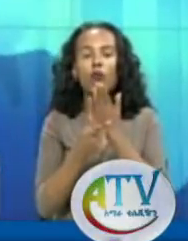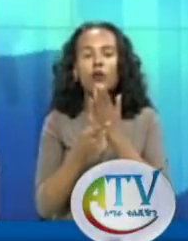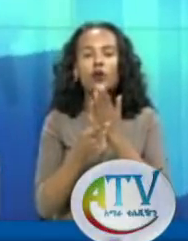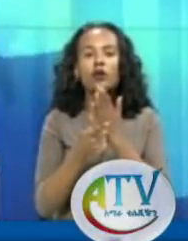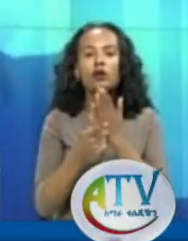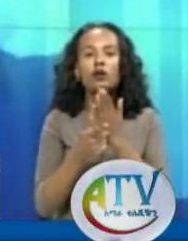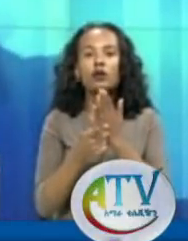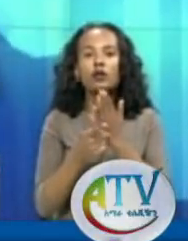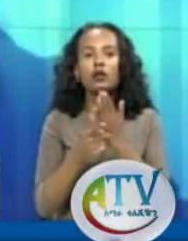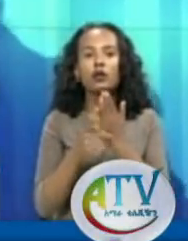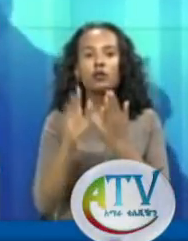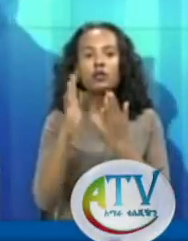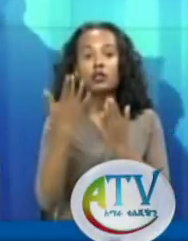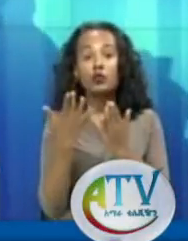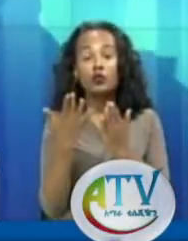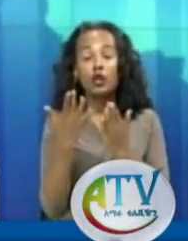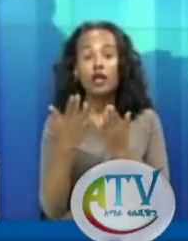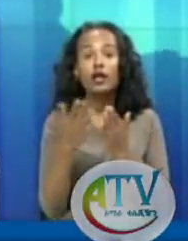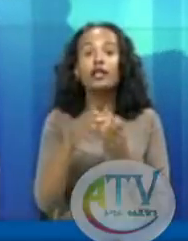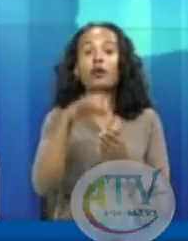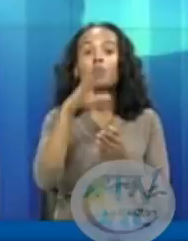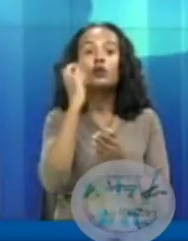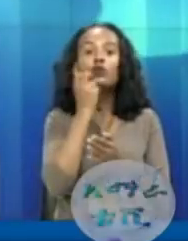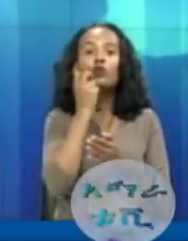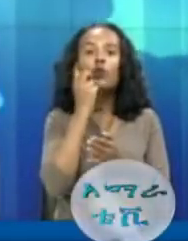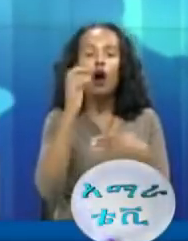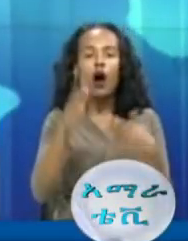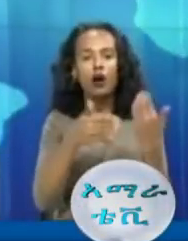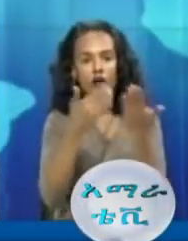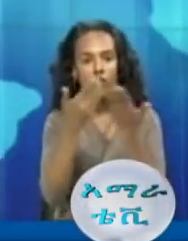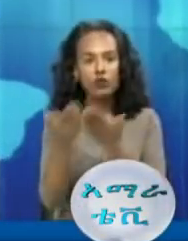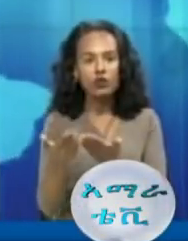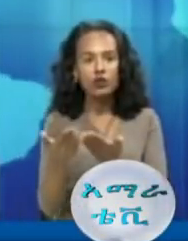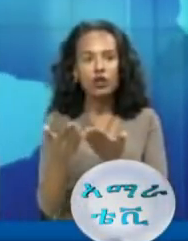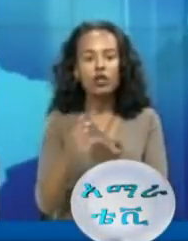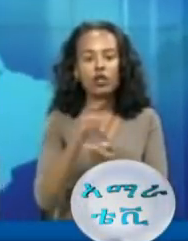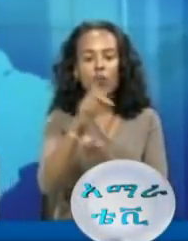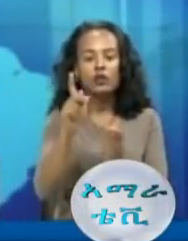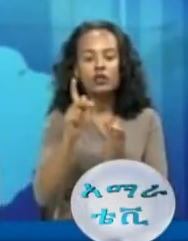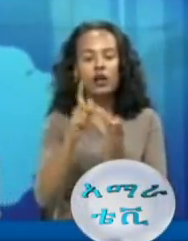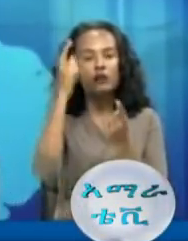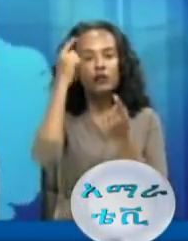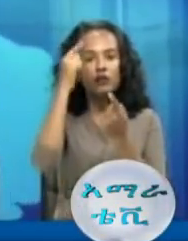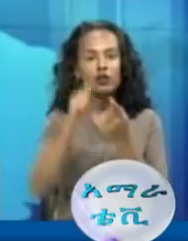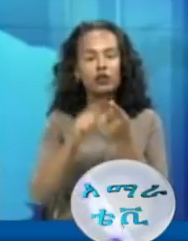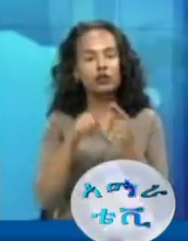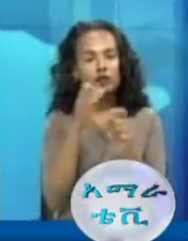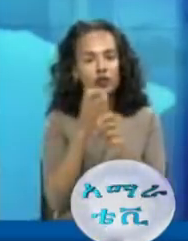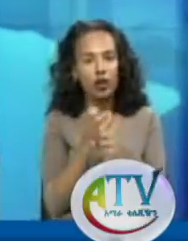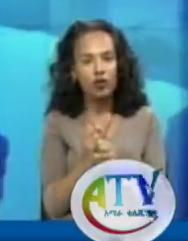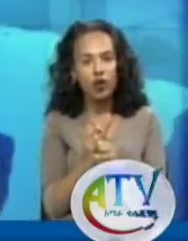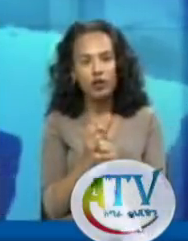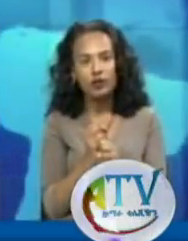ላይ የመጠጥ ውሃ አቅርቦትን ለማሳካት እቅድ ተይዟል።